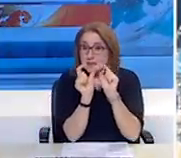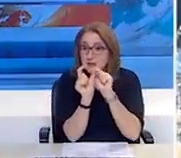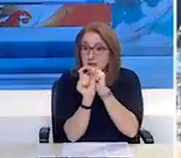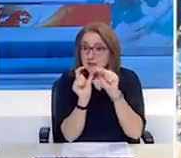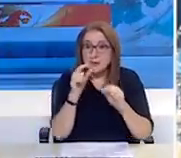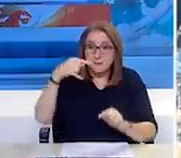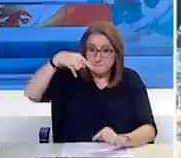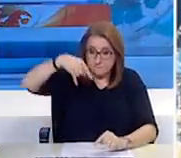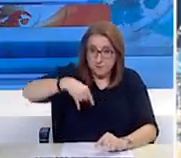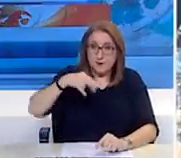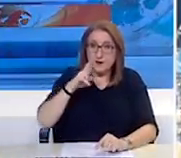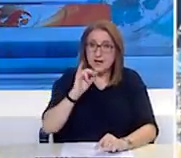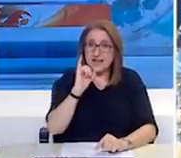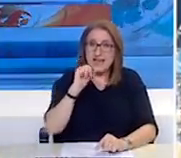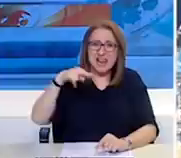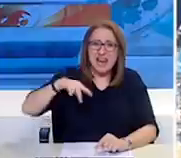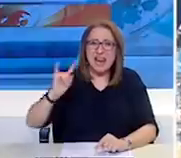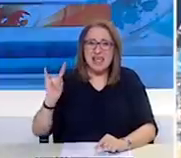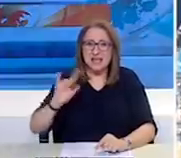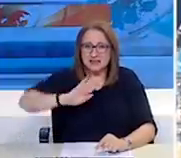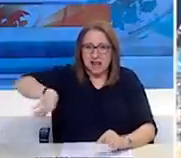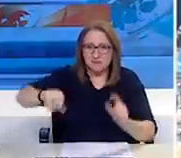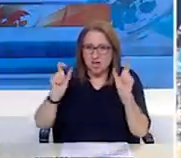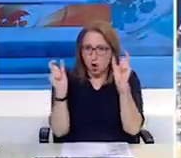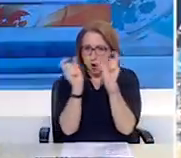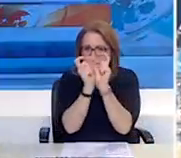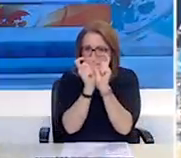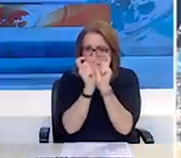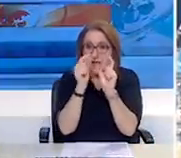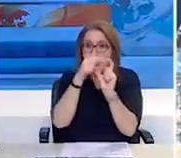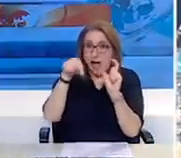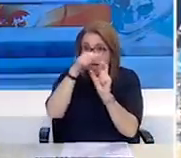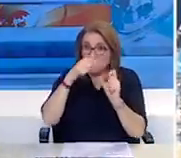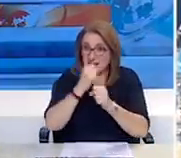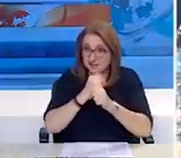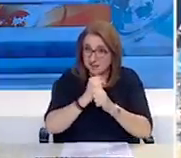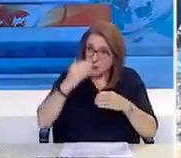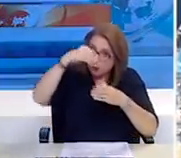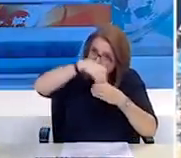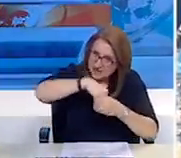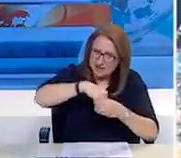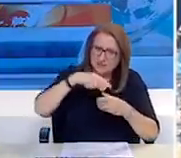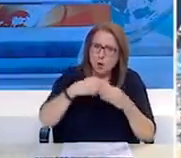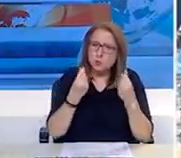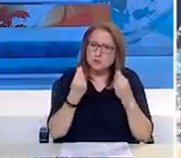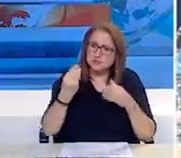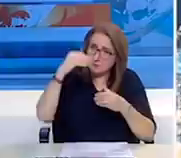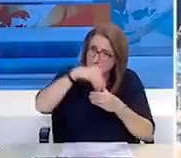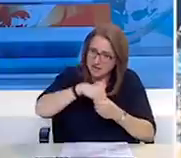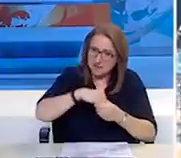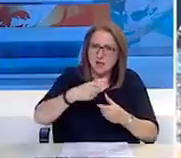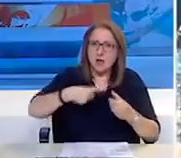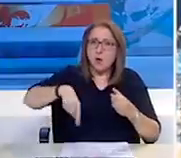ιατρικούς κύκλους ως ARBs, τα οποία περιλαμβάνουν φάρμακα όπως η βαλζαρτάνη, η λοζαρτάνη και γενικά φάρμακα που η φαρμακευτική τους